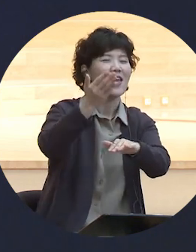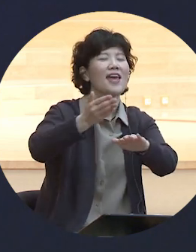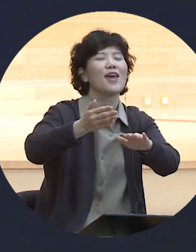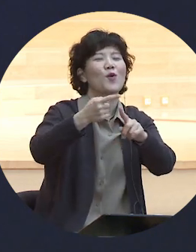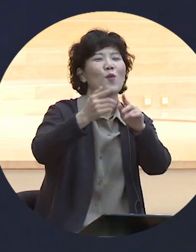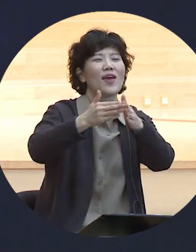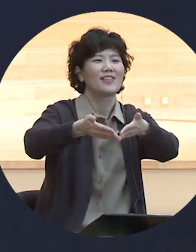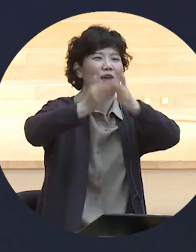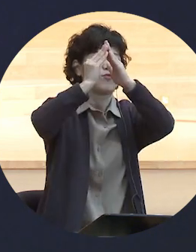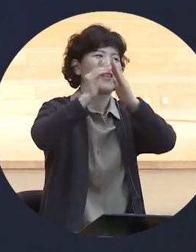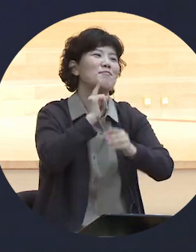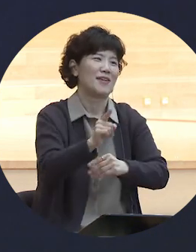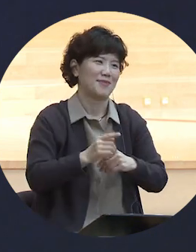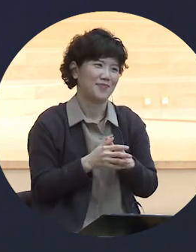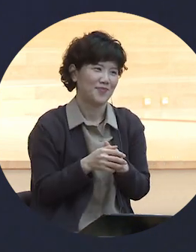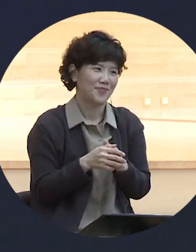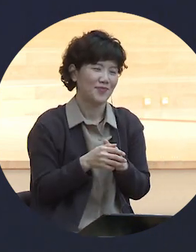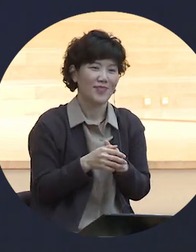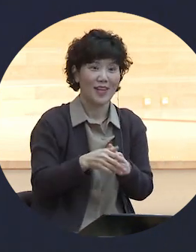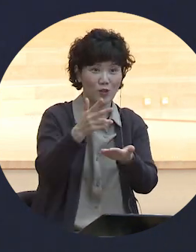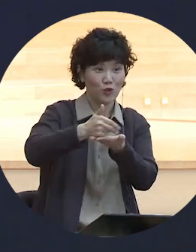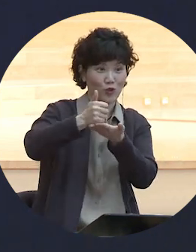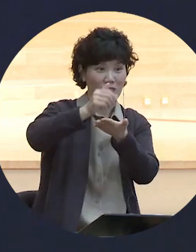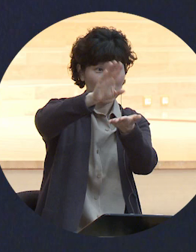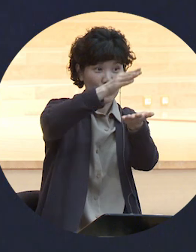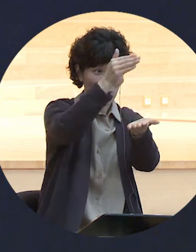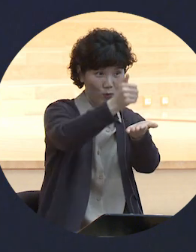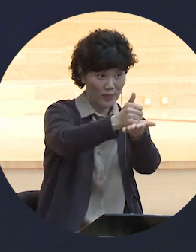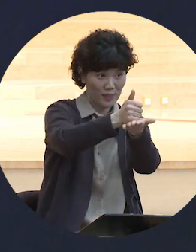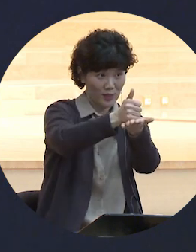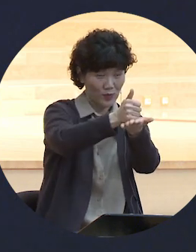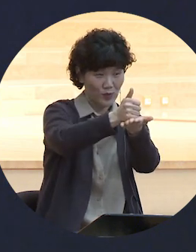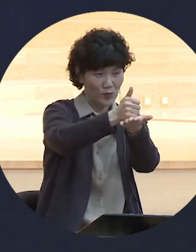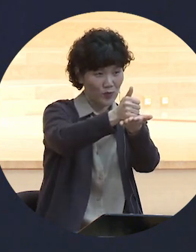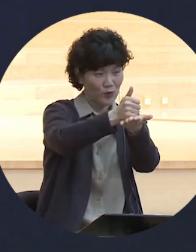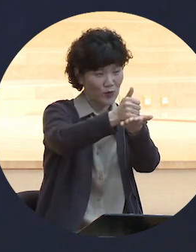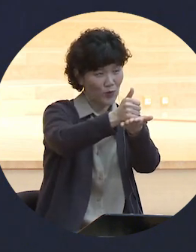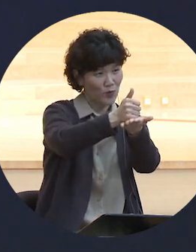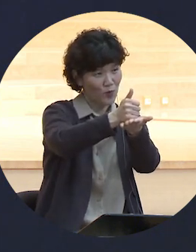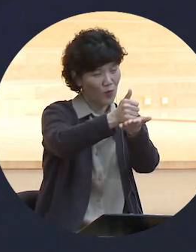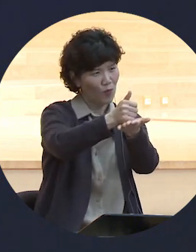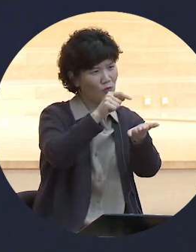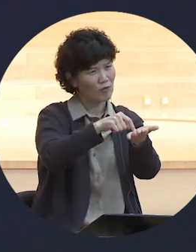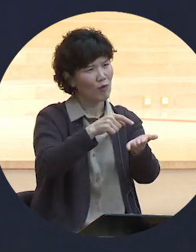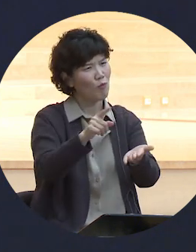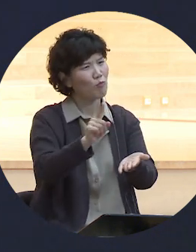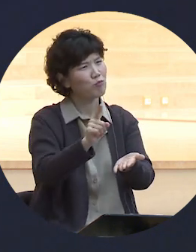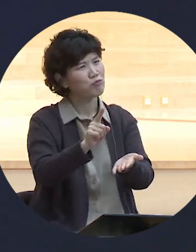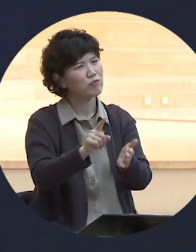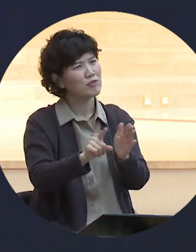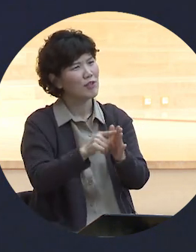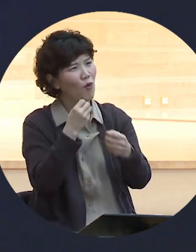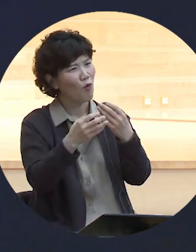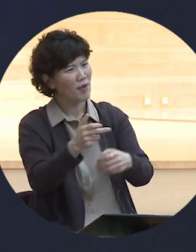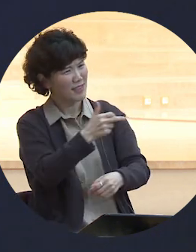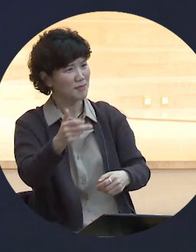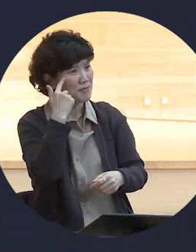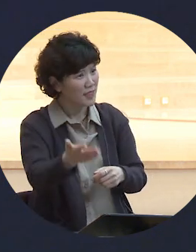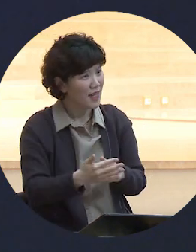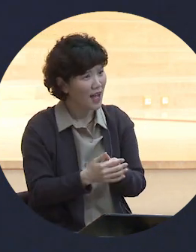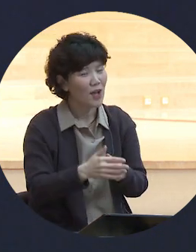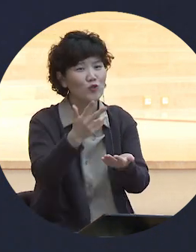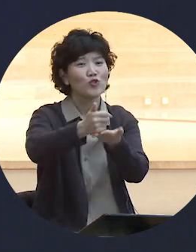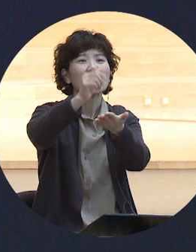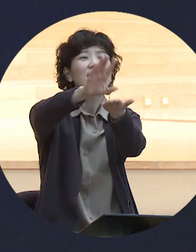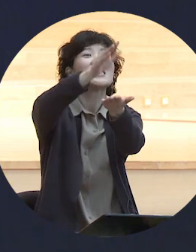말입니다. 그런데 주는 그리스도시오라는 이 신앙 고백이 뭘 그렇게 대단하나 싶을 수 있는데, 주는 그리스도시오라는